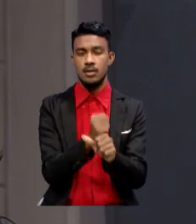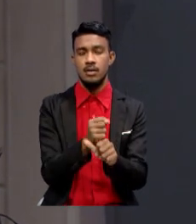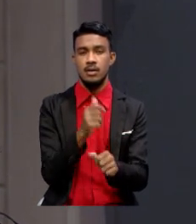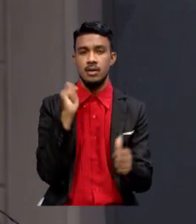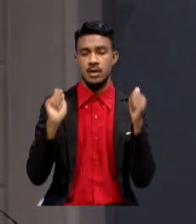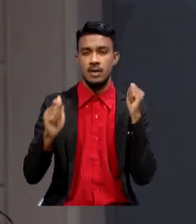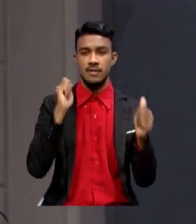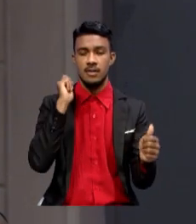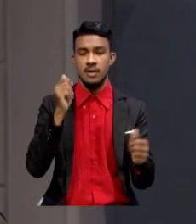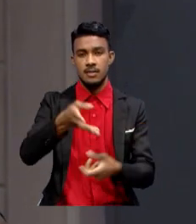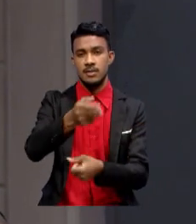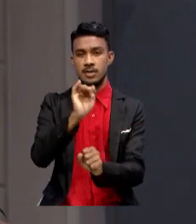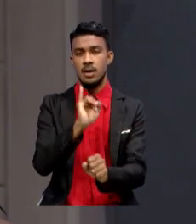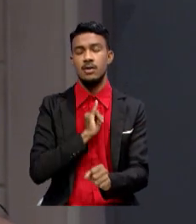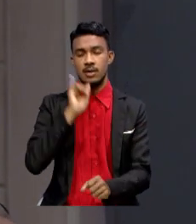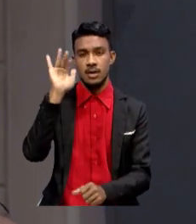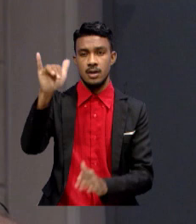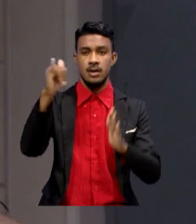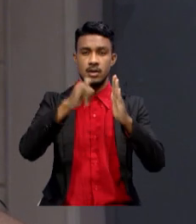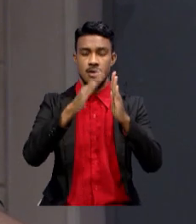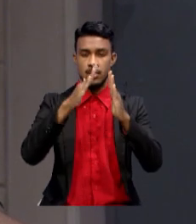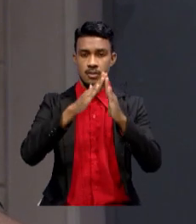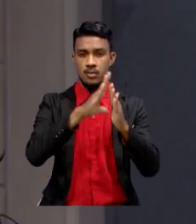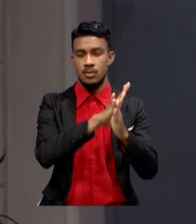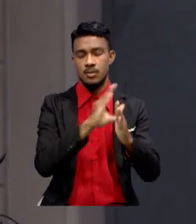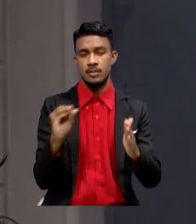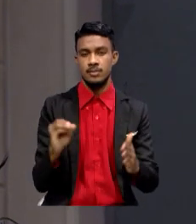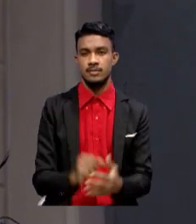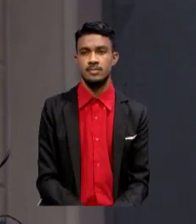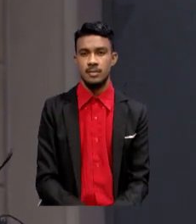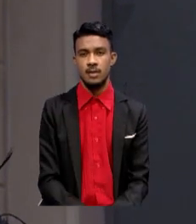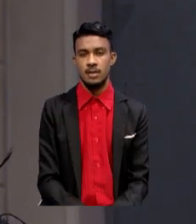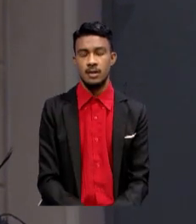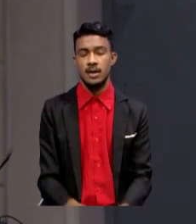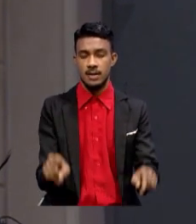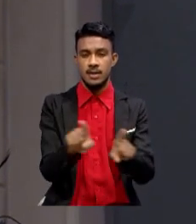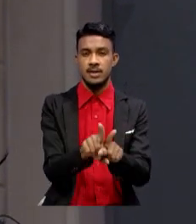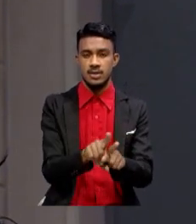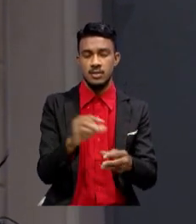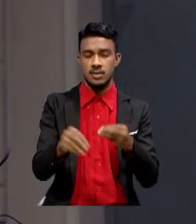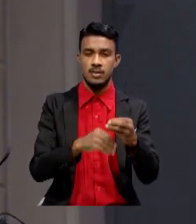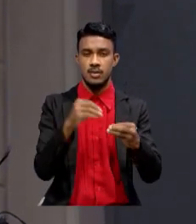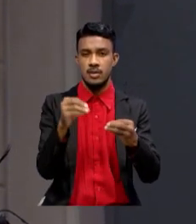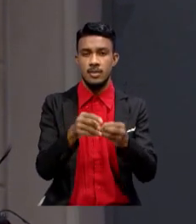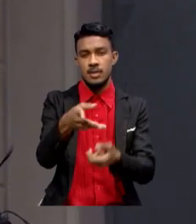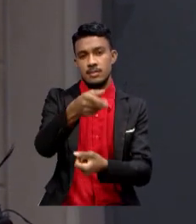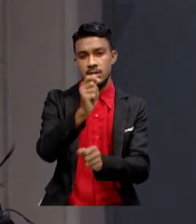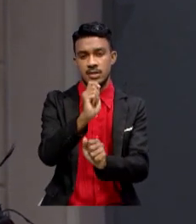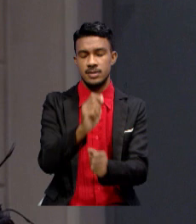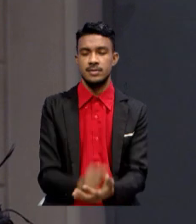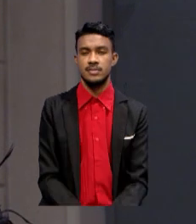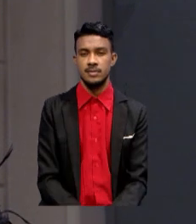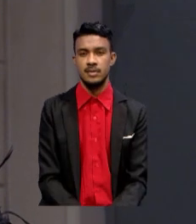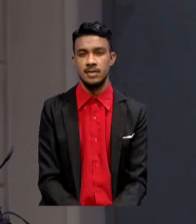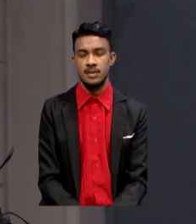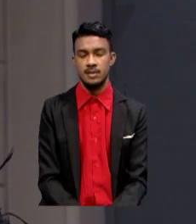umur lah hal betida hau leh hal betida tu be fo bin mesi bahau terus tau misalnya ni mungkin be kono be biasa ne ne se